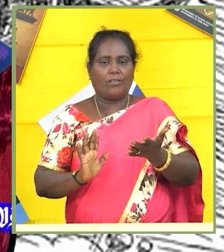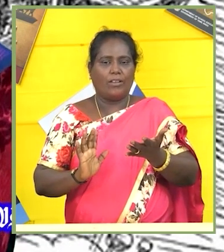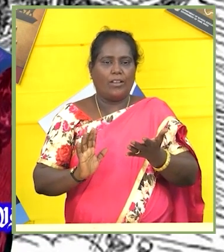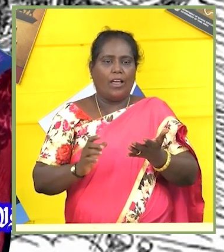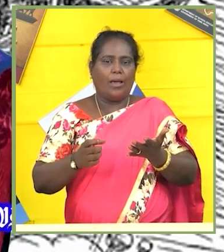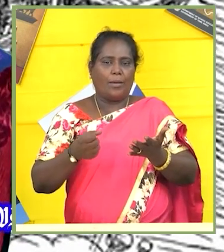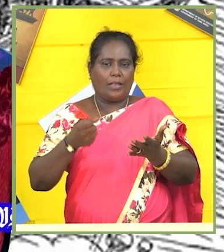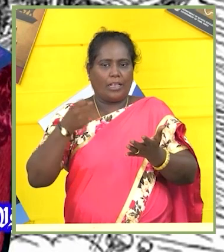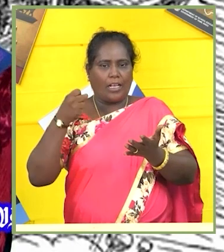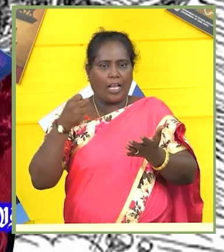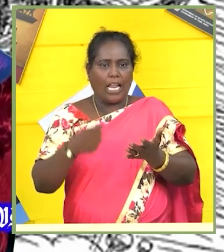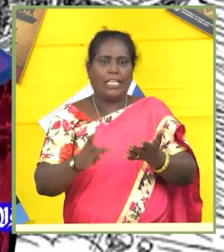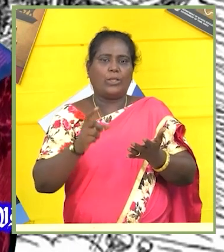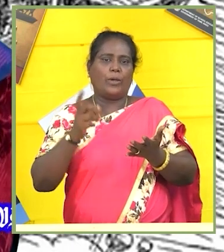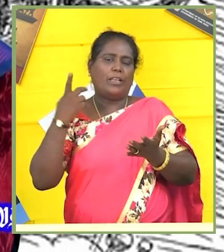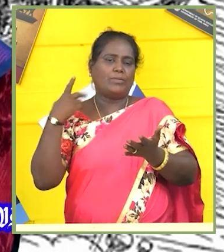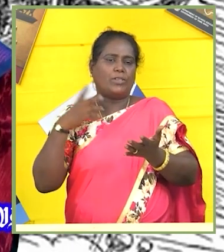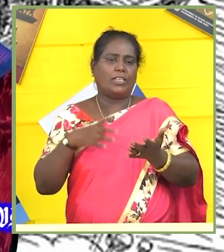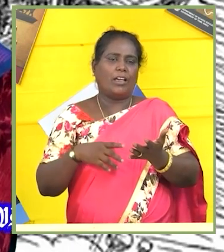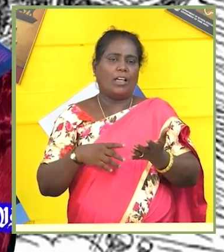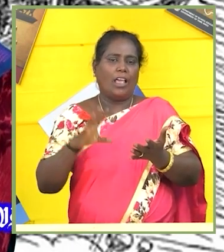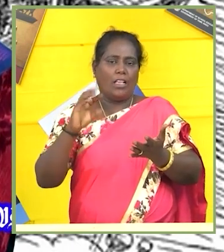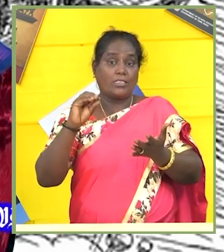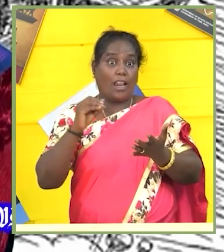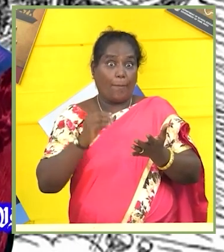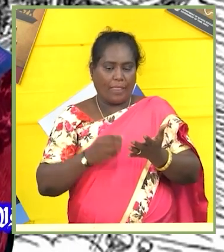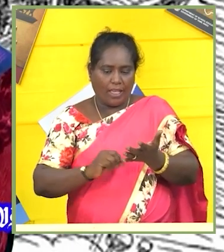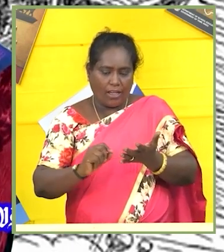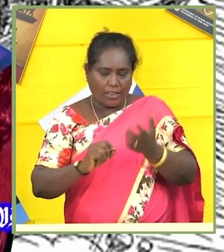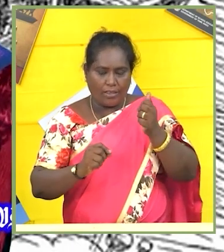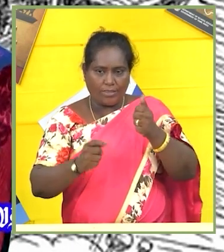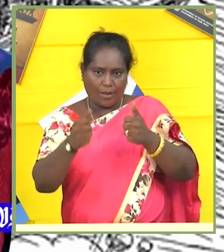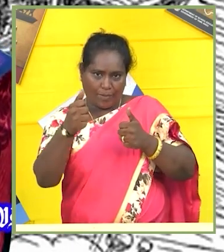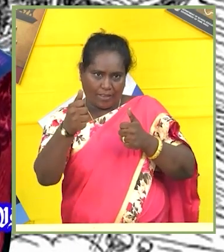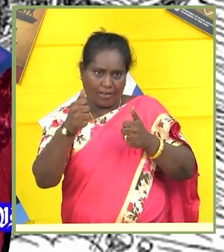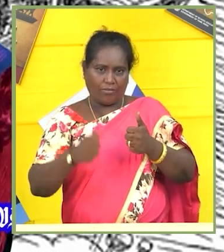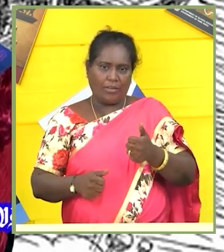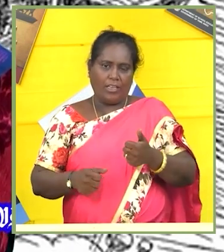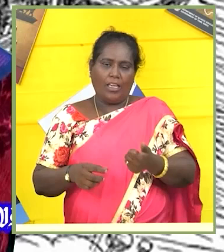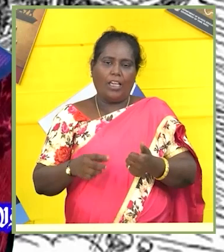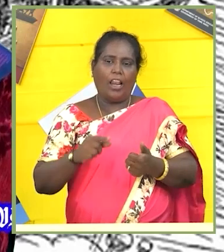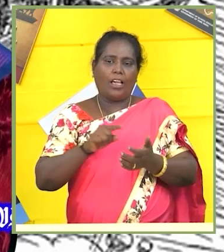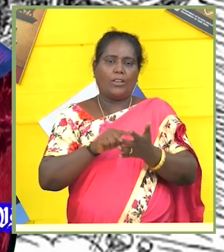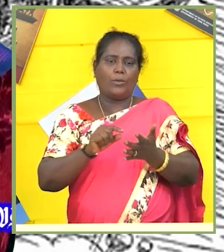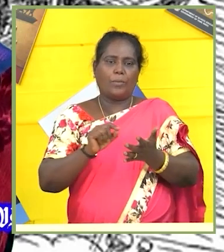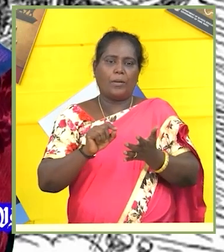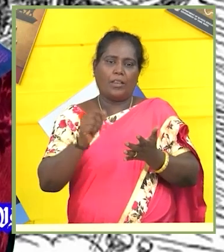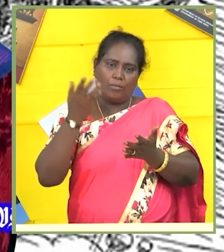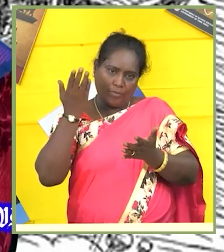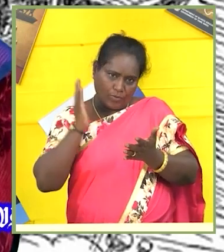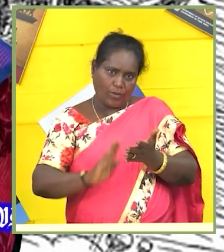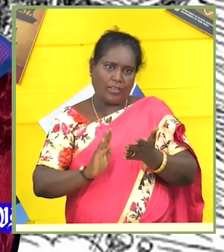செய்திகள் இடம்பெற்றிருக்கு. அக்கால இலக்கியங்களில் மட்டும் கிடையாது, இக்கால இலக்கியங்களிலும் ஏறு தழுவுதல் காளையை பற்றிய